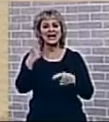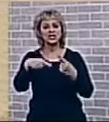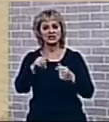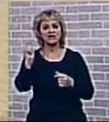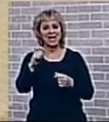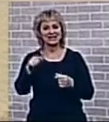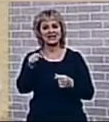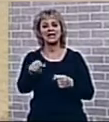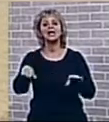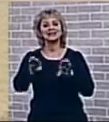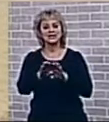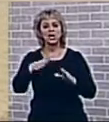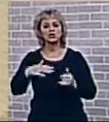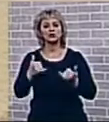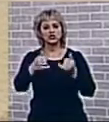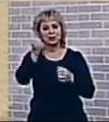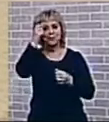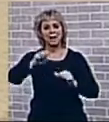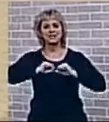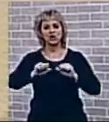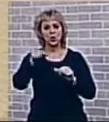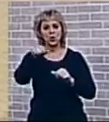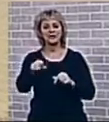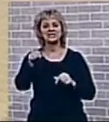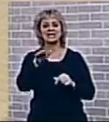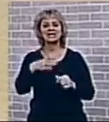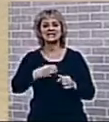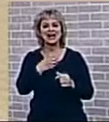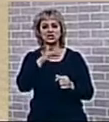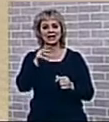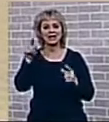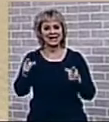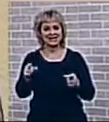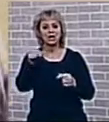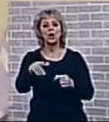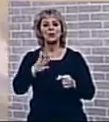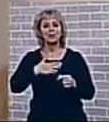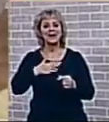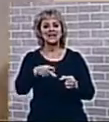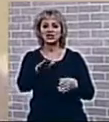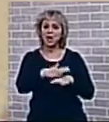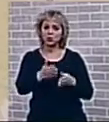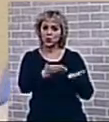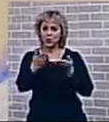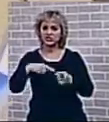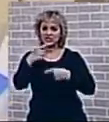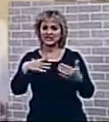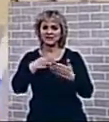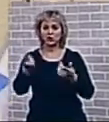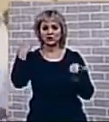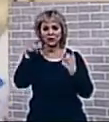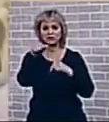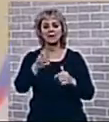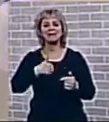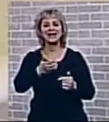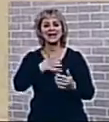войны. Также мы чтим память героев тех страшных лет. И мы несем добро через свое творчество.